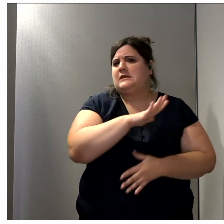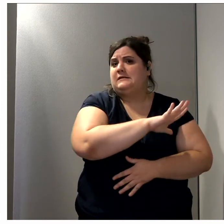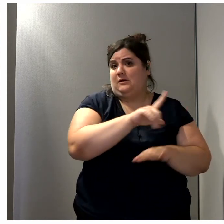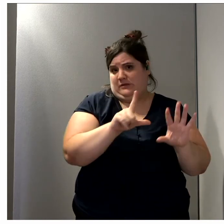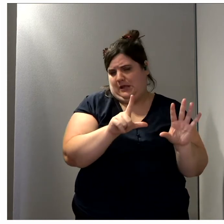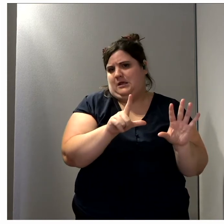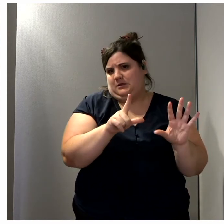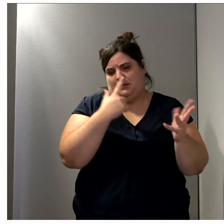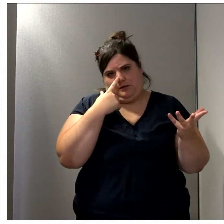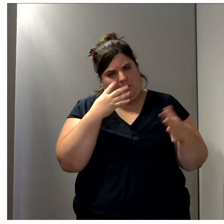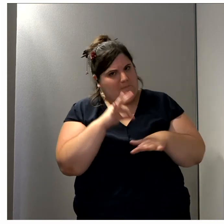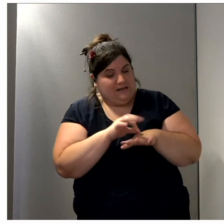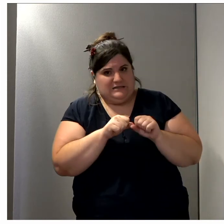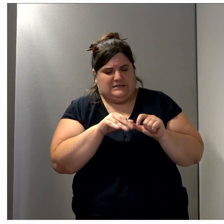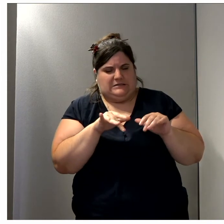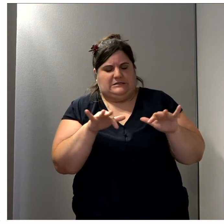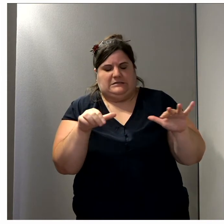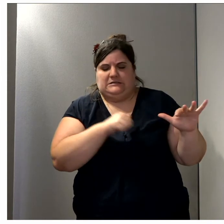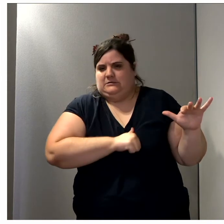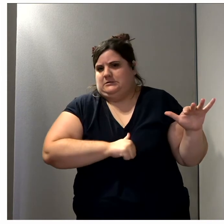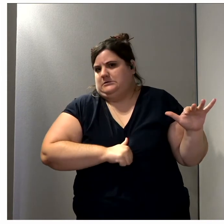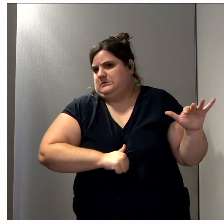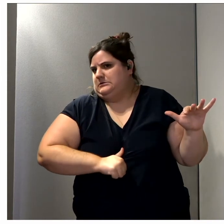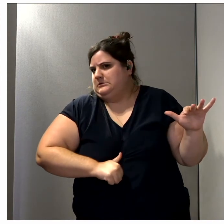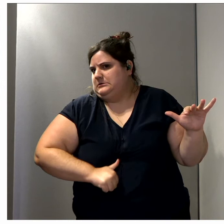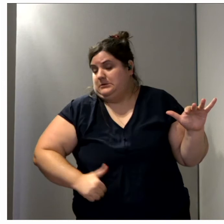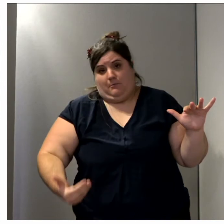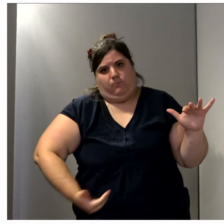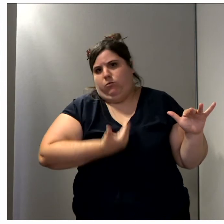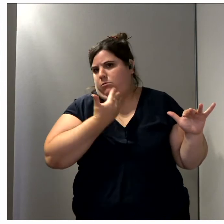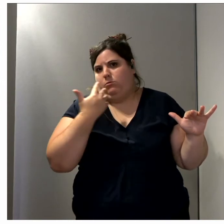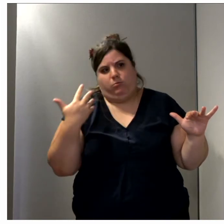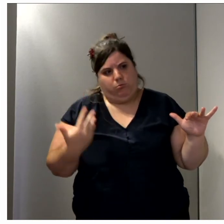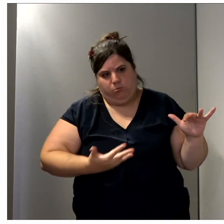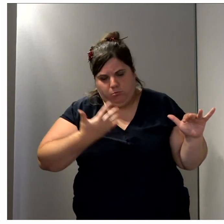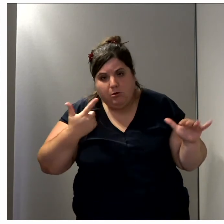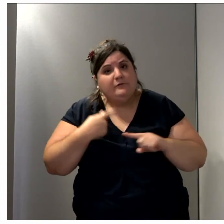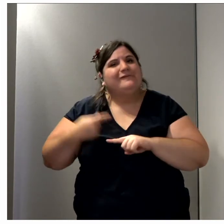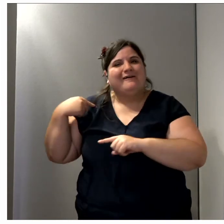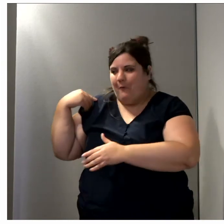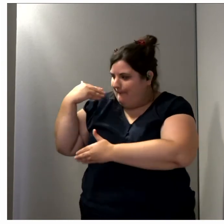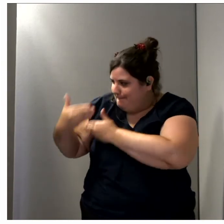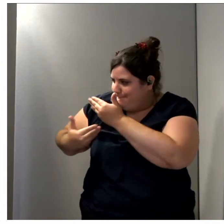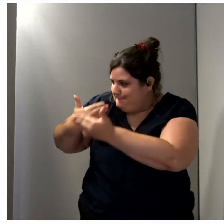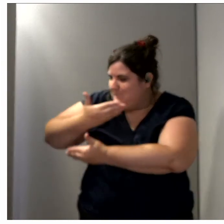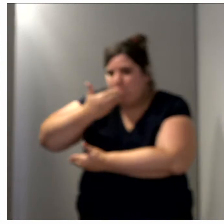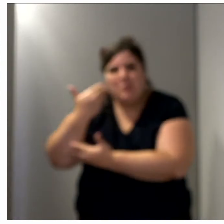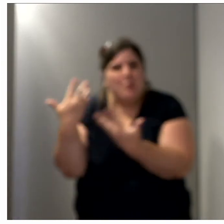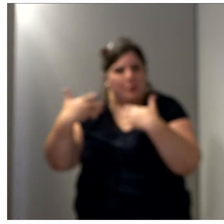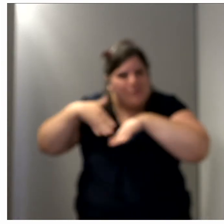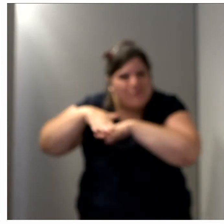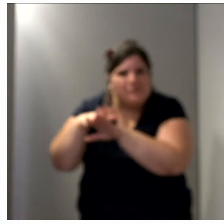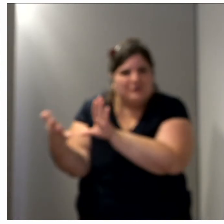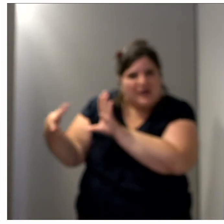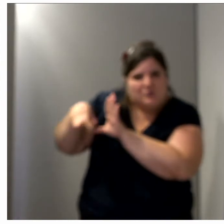touchée par la pandémie de Covid et a souvent remis en cause donc les avancées en matière d'inclusion, de